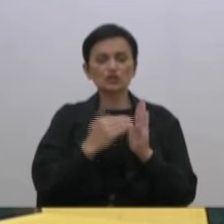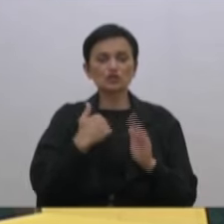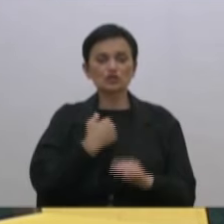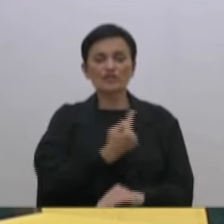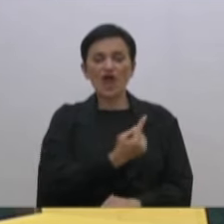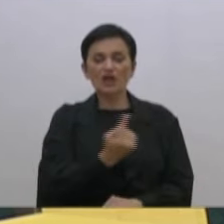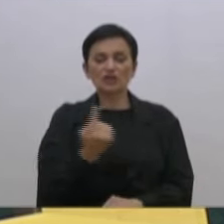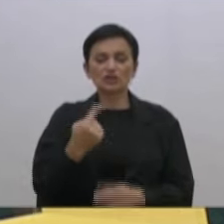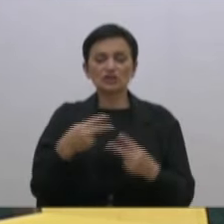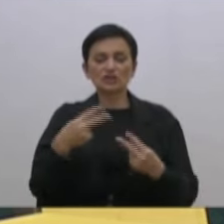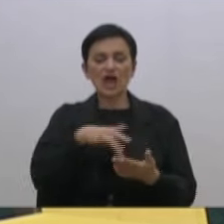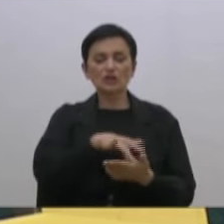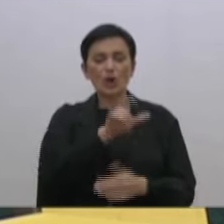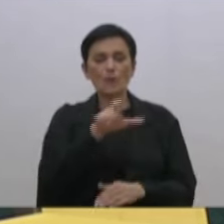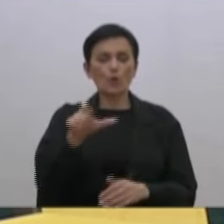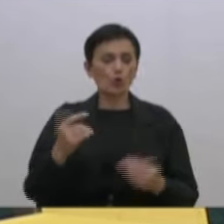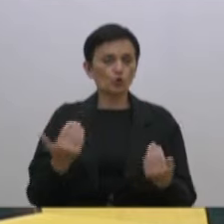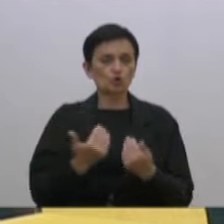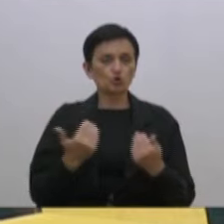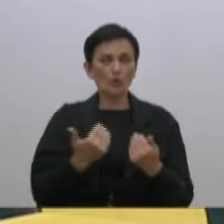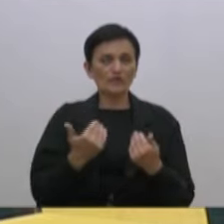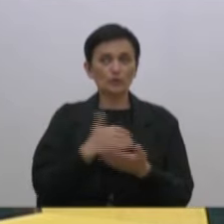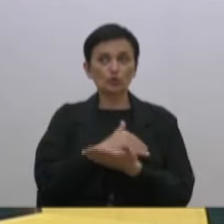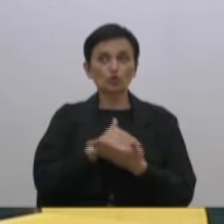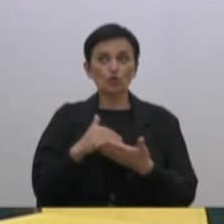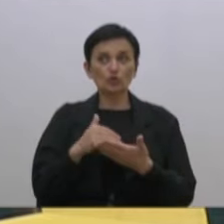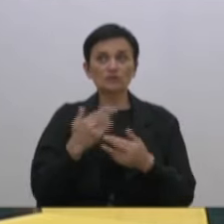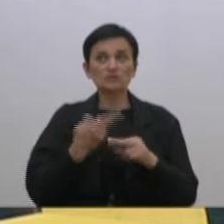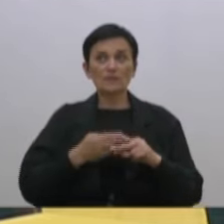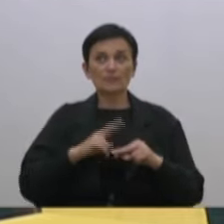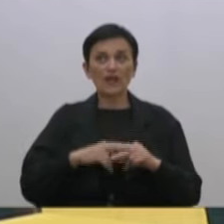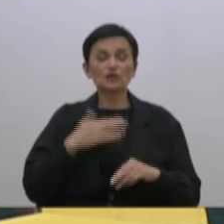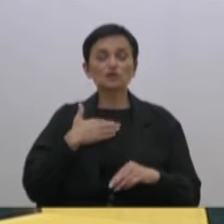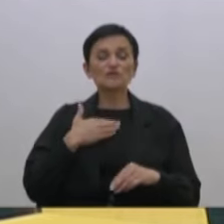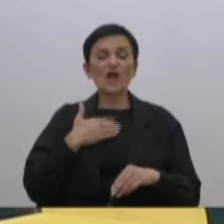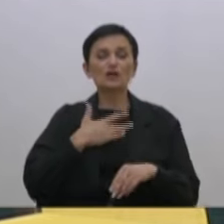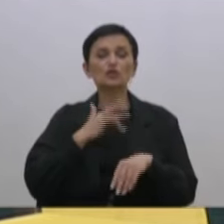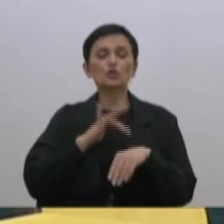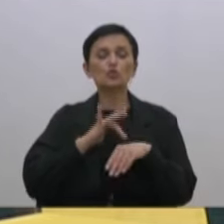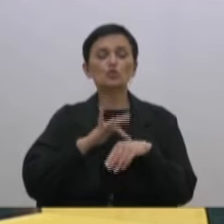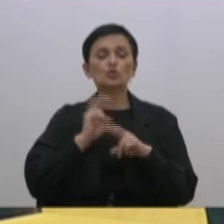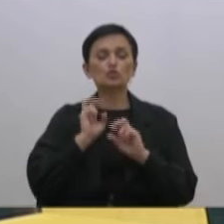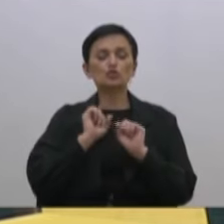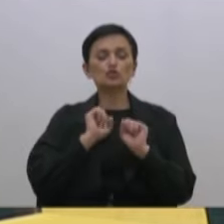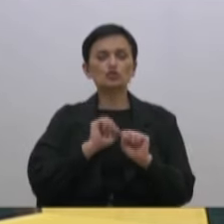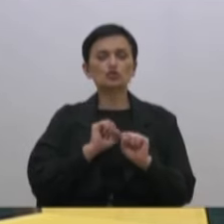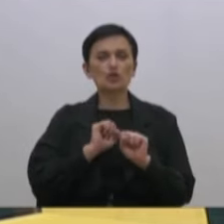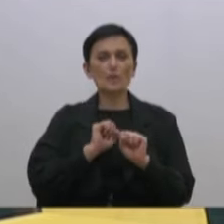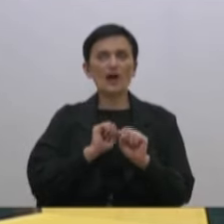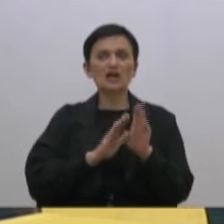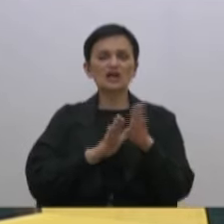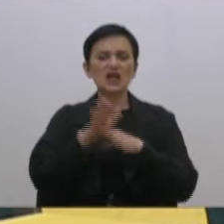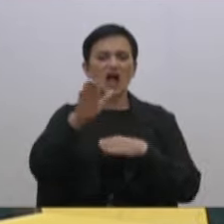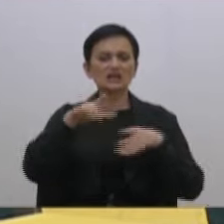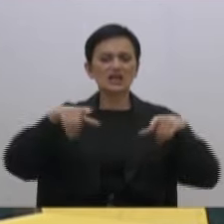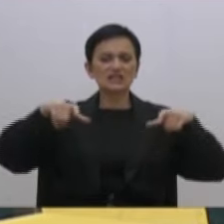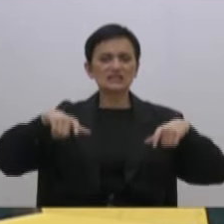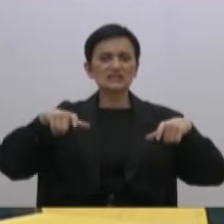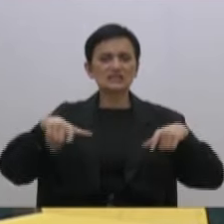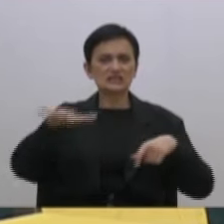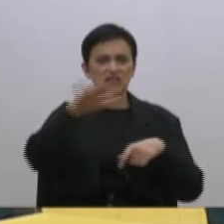თითოეული თანამოქალაქის ცხოვრების დონეზე, ეს ჩვენი გულშემატკივრების გადავსებული, ასე ვთქვათ,